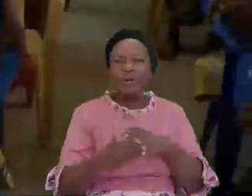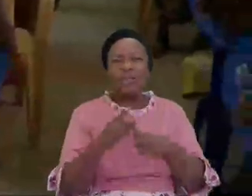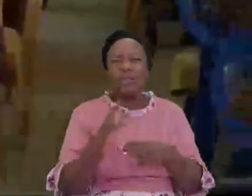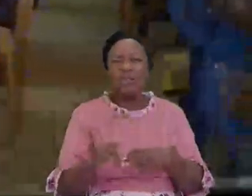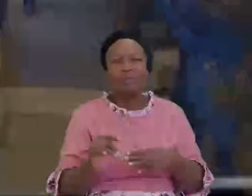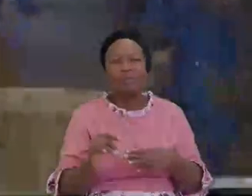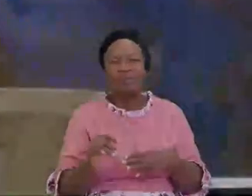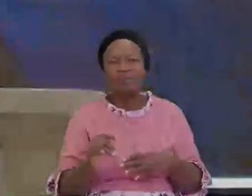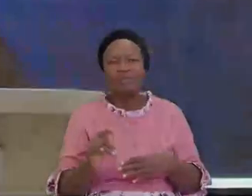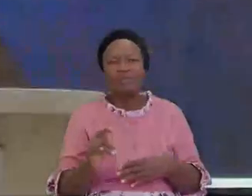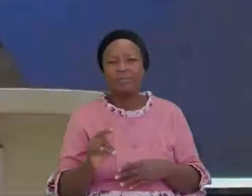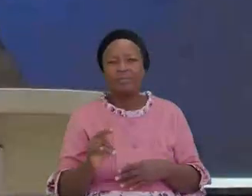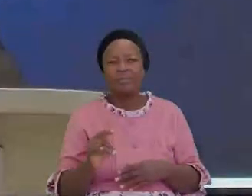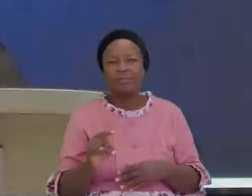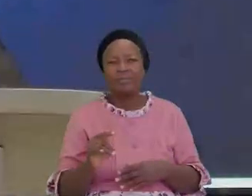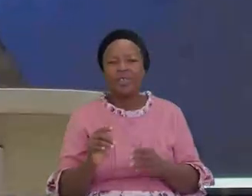sans réserve,